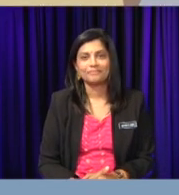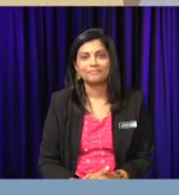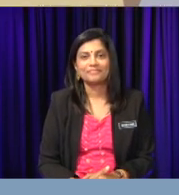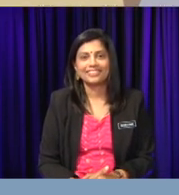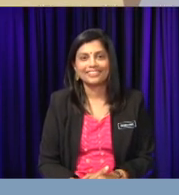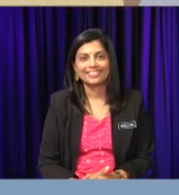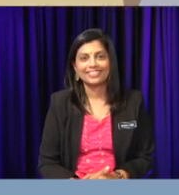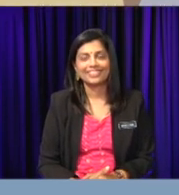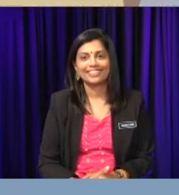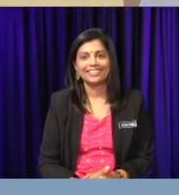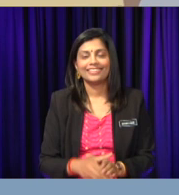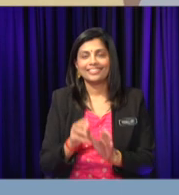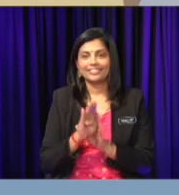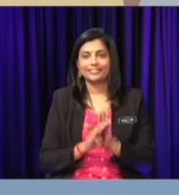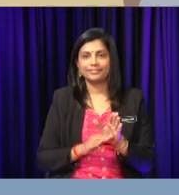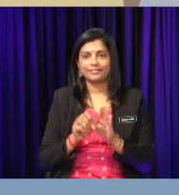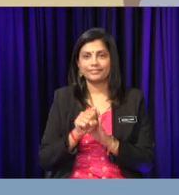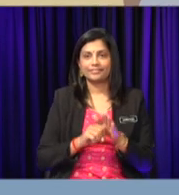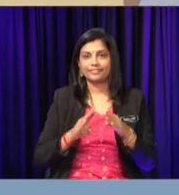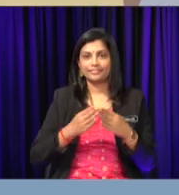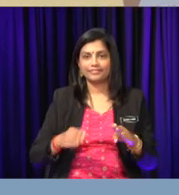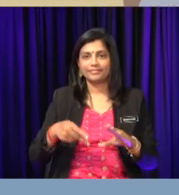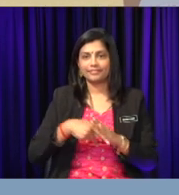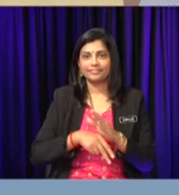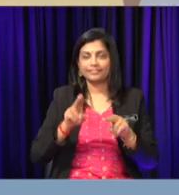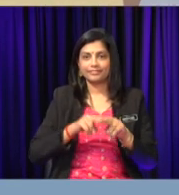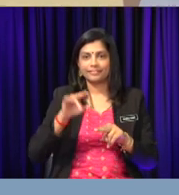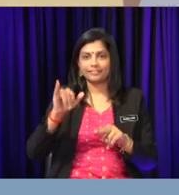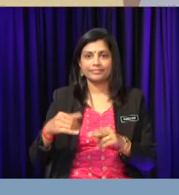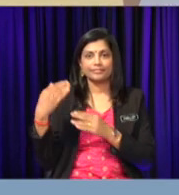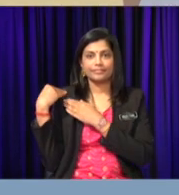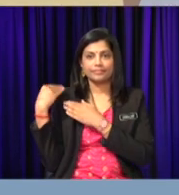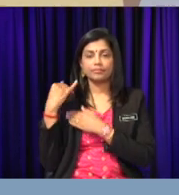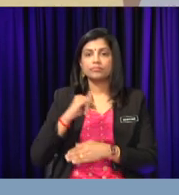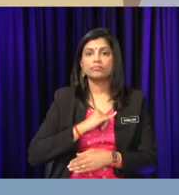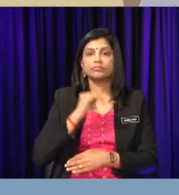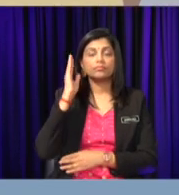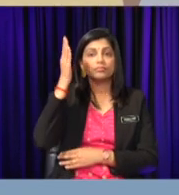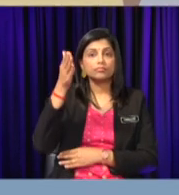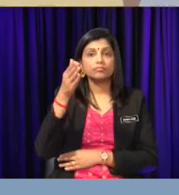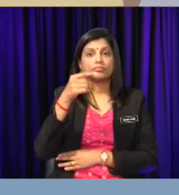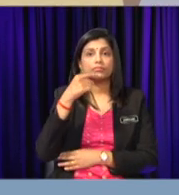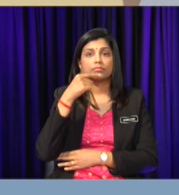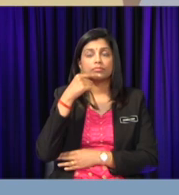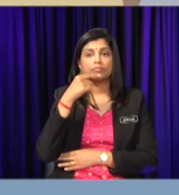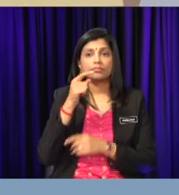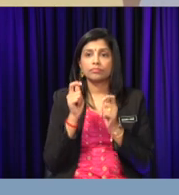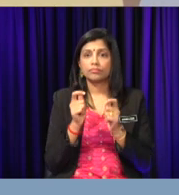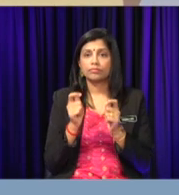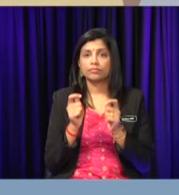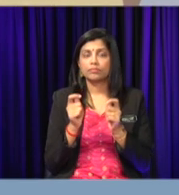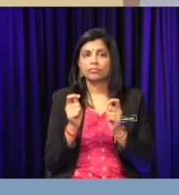sebagai penduduknya prihatin saya akan menegur mereka supaya Jangan membuang